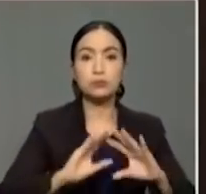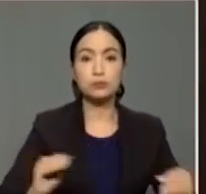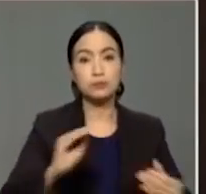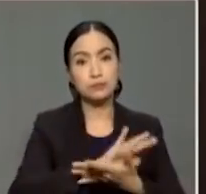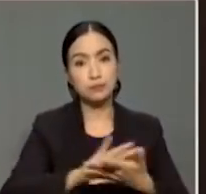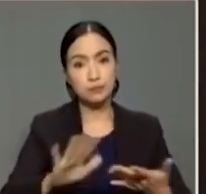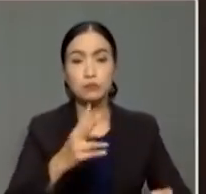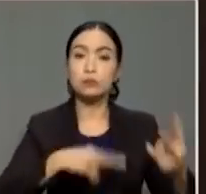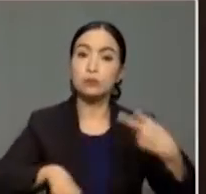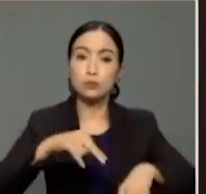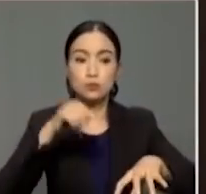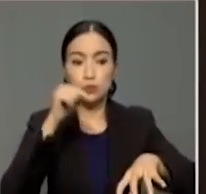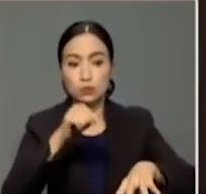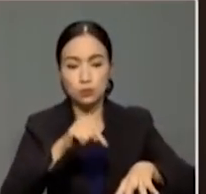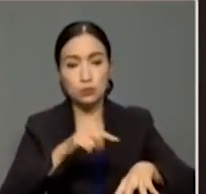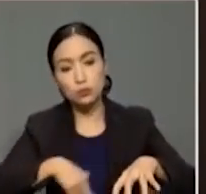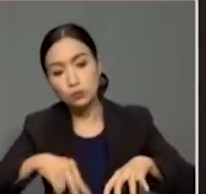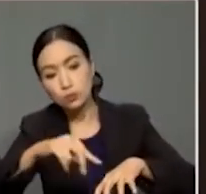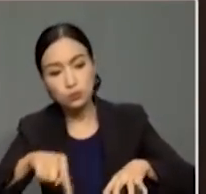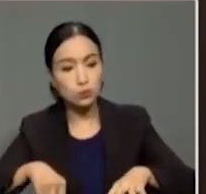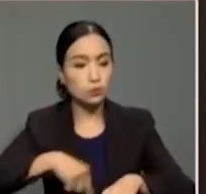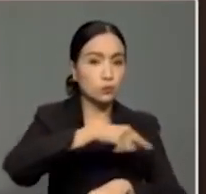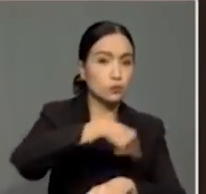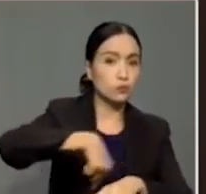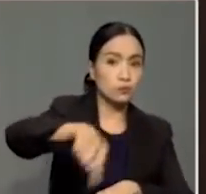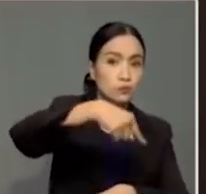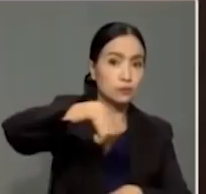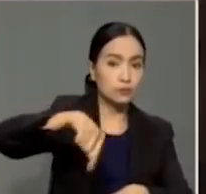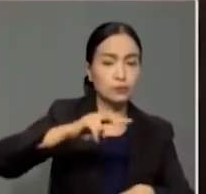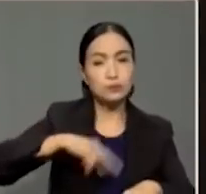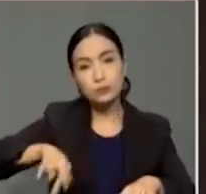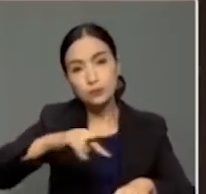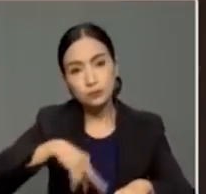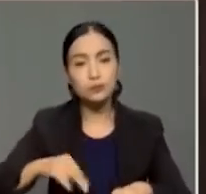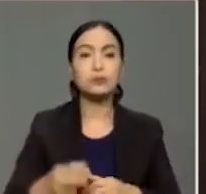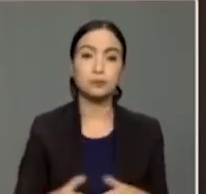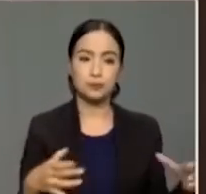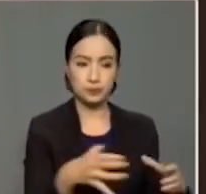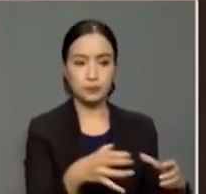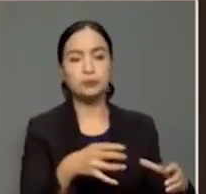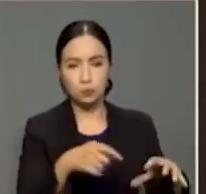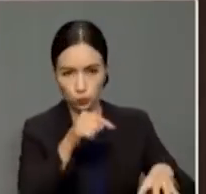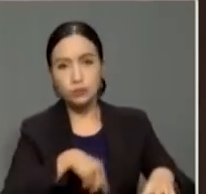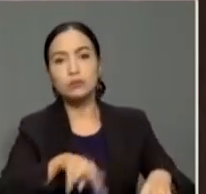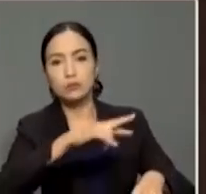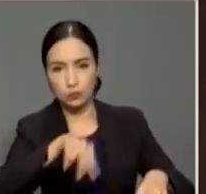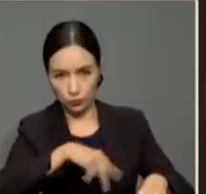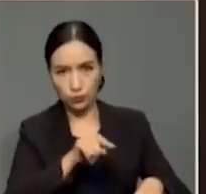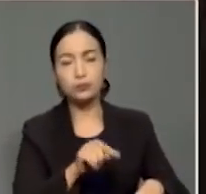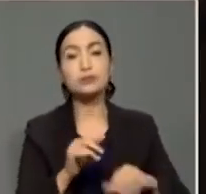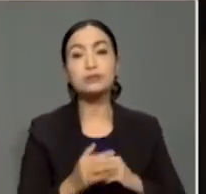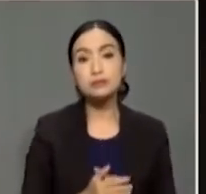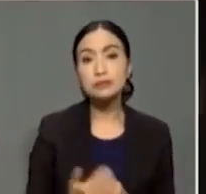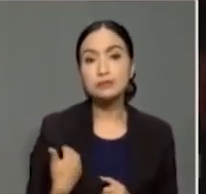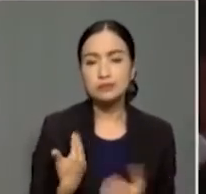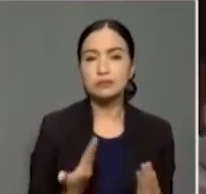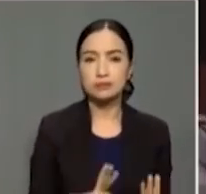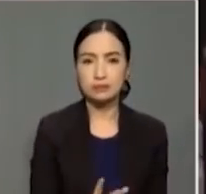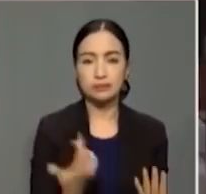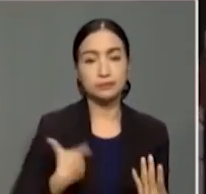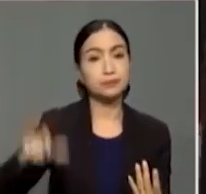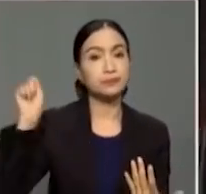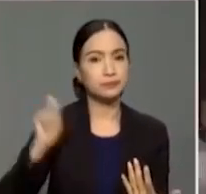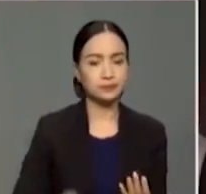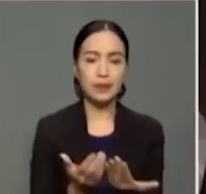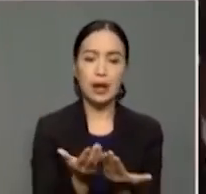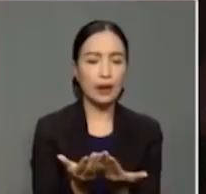ว้ในการดูแลความปลอดภัยพื้นที่โดยรอบศาลรัฐธรรมนูญและที่ทำการพรรคก่อนที่จะมีการอ่านคำวินิจฉัยเรื่องยุบพรรคไทยรักษาช